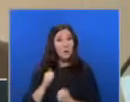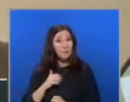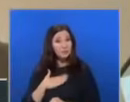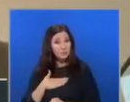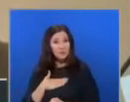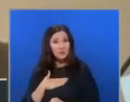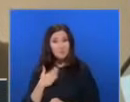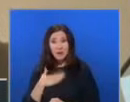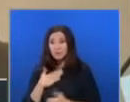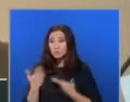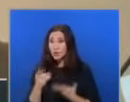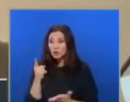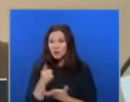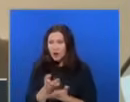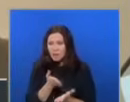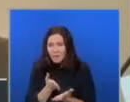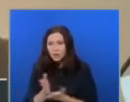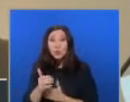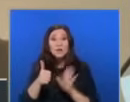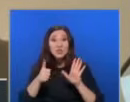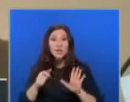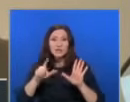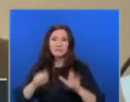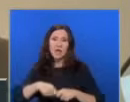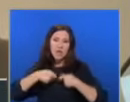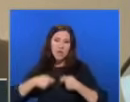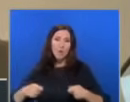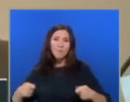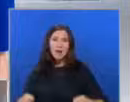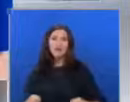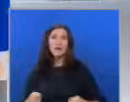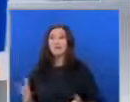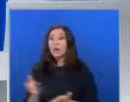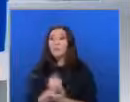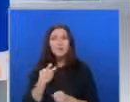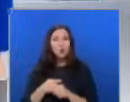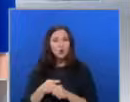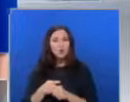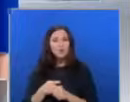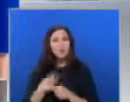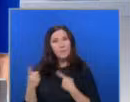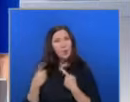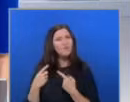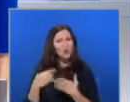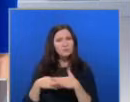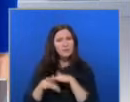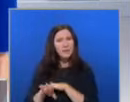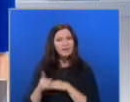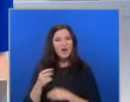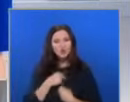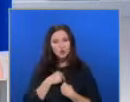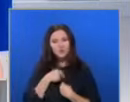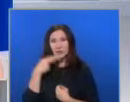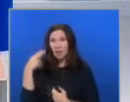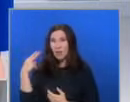При нас понякога се налага да пътуваме 60-70 км, за да намерим лекар. Да поговорим за миграцията. Това е